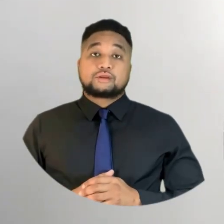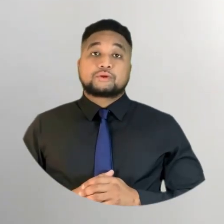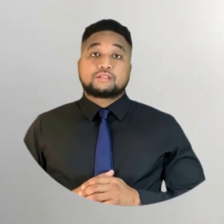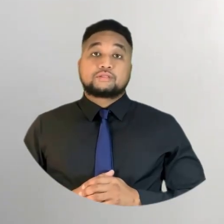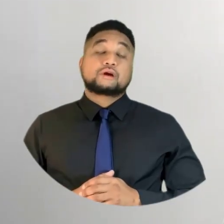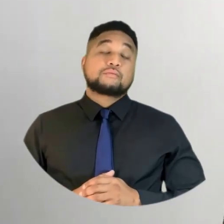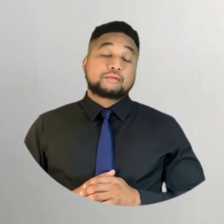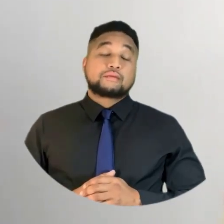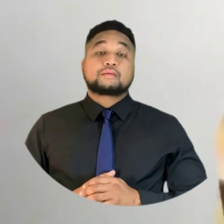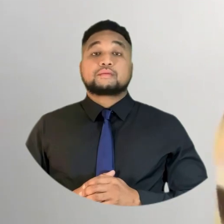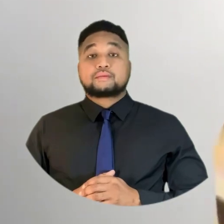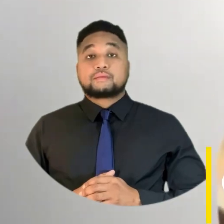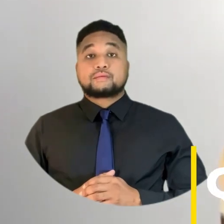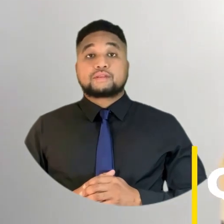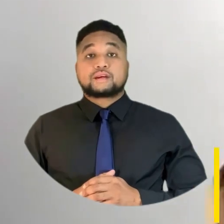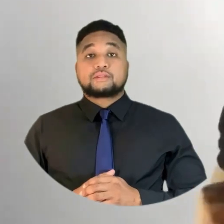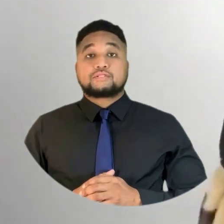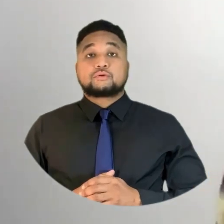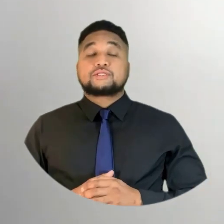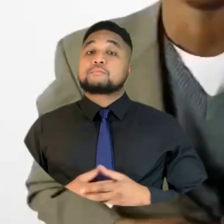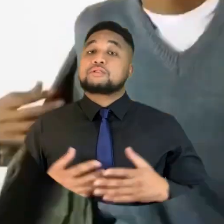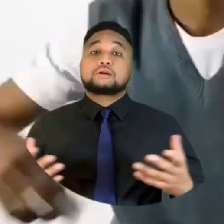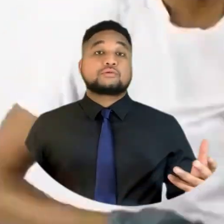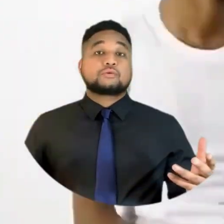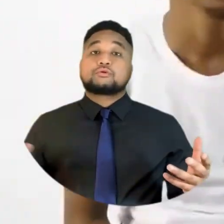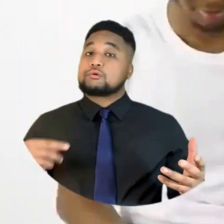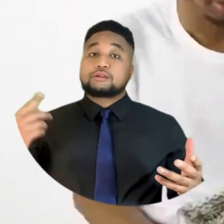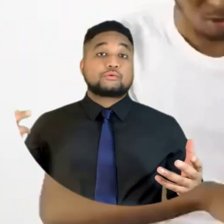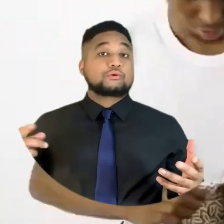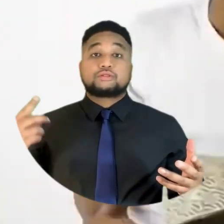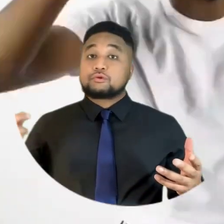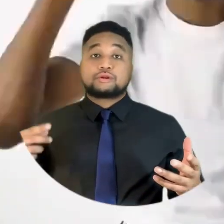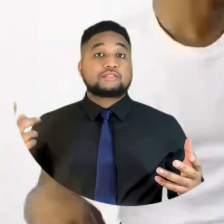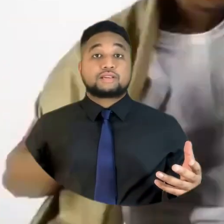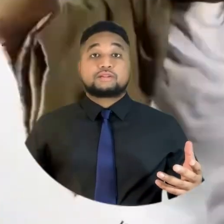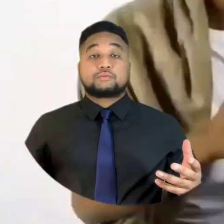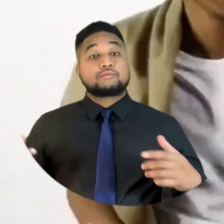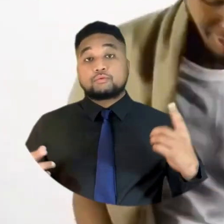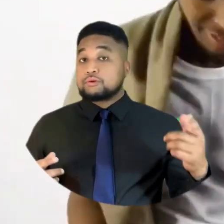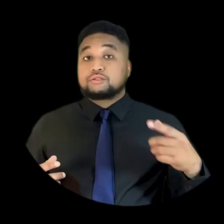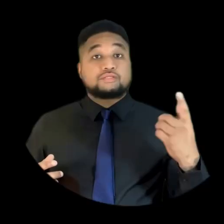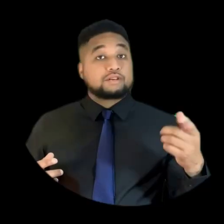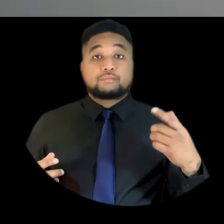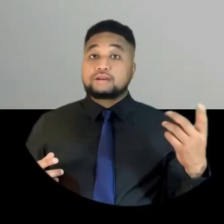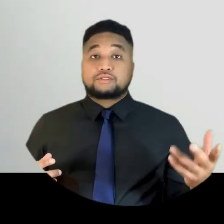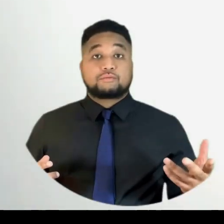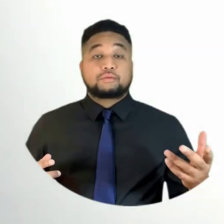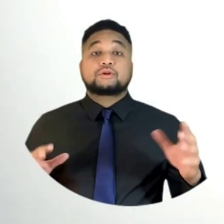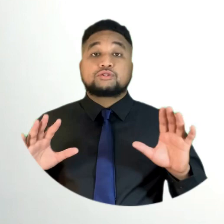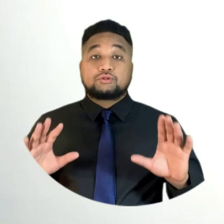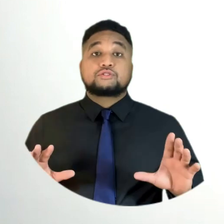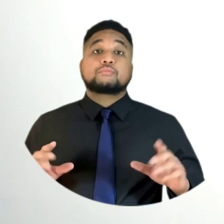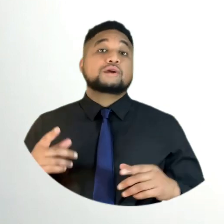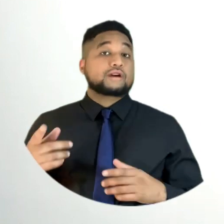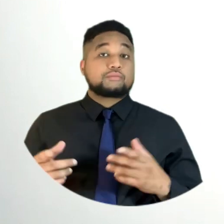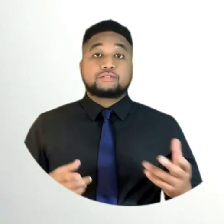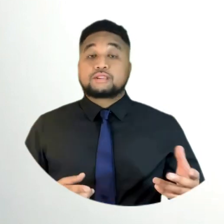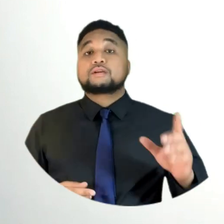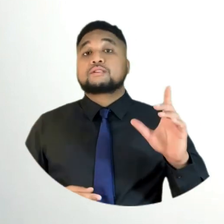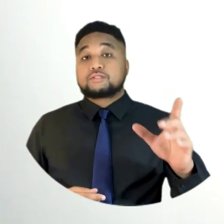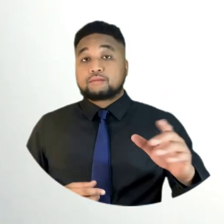afarteedan geesood unka kala jooga allihii samiyan ka baryiinu ku dhowraay